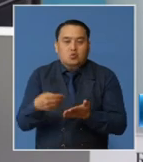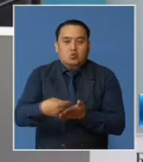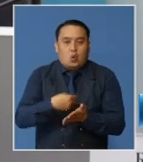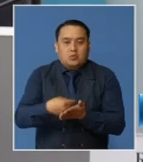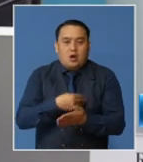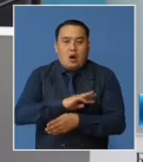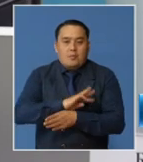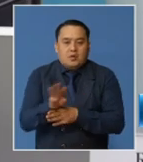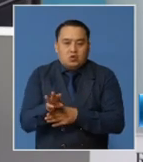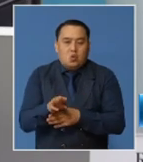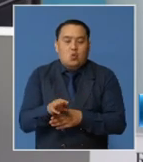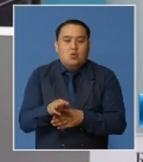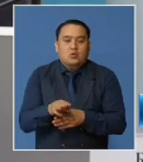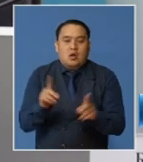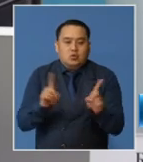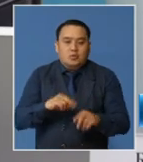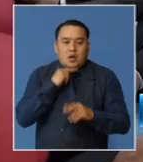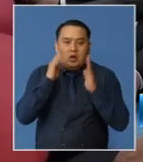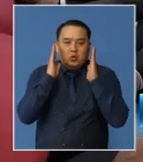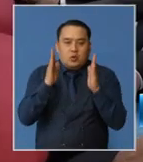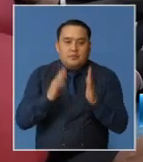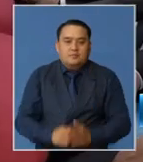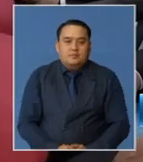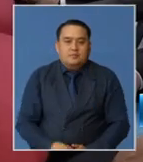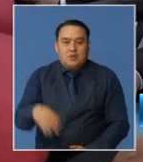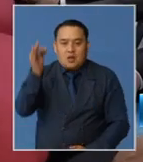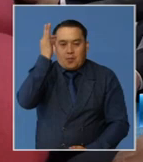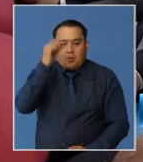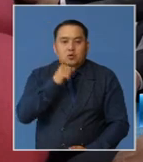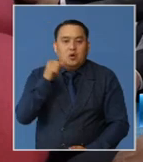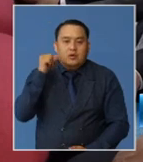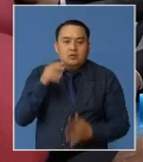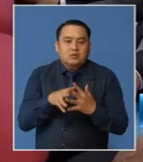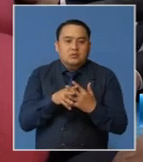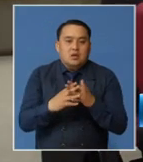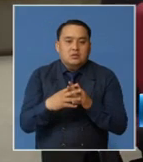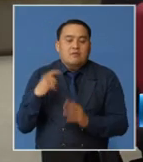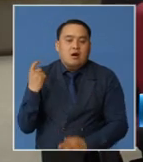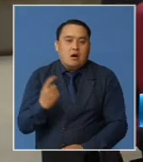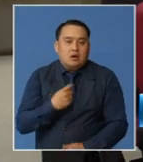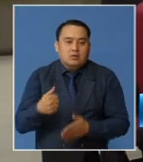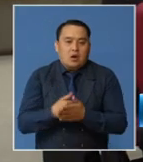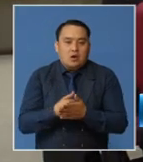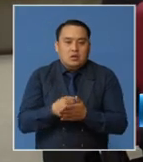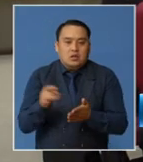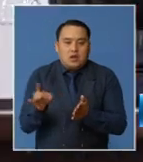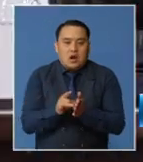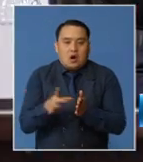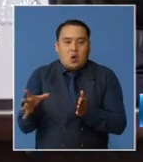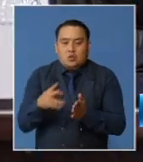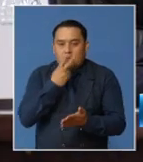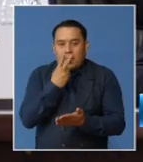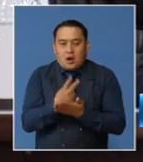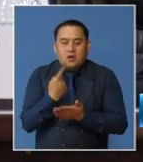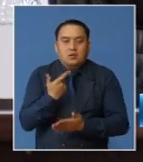и обеспечения удобрениями на особом контроле. Напомню, в прошлом году аграрии Ескельдинского района достигли рекордных показателей.